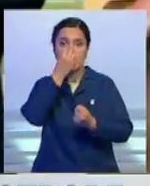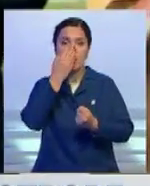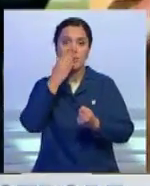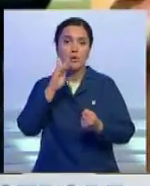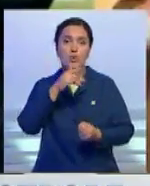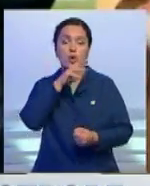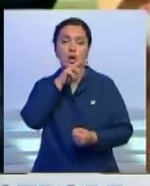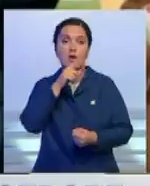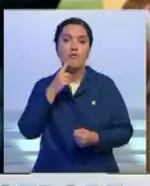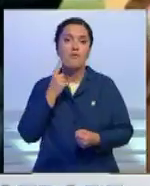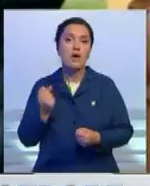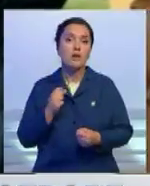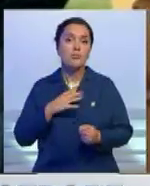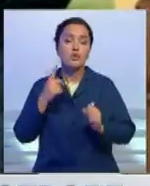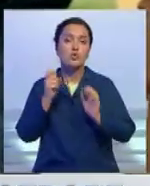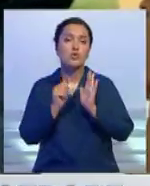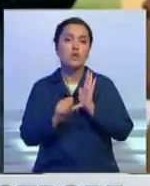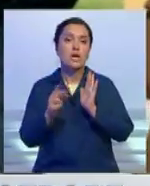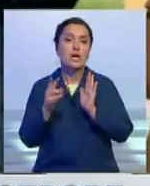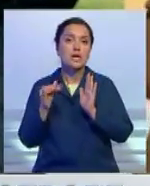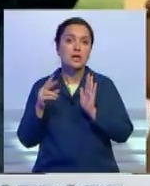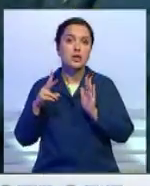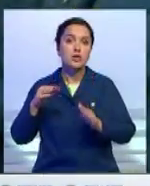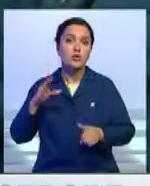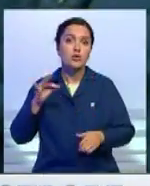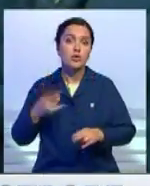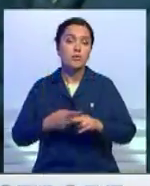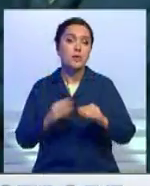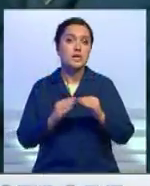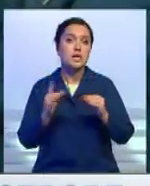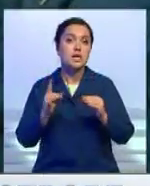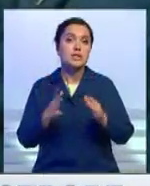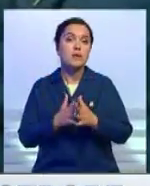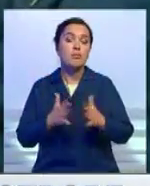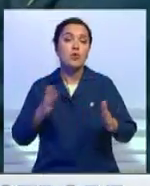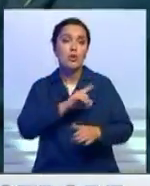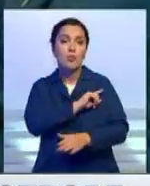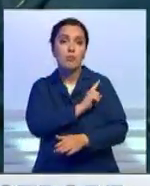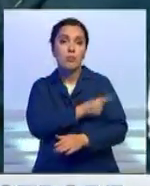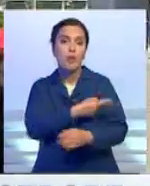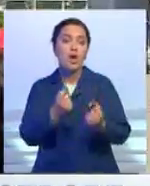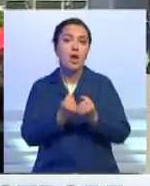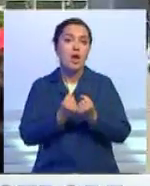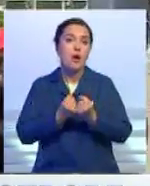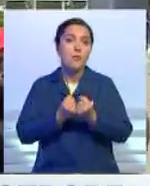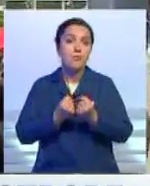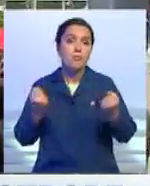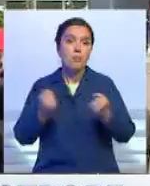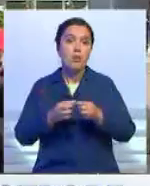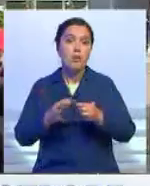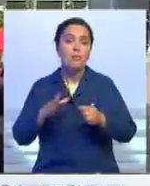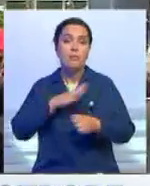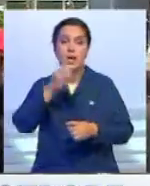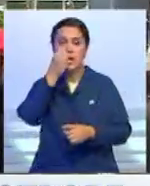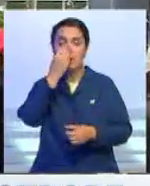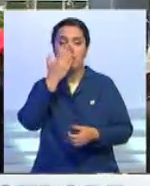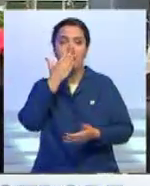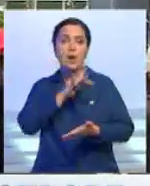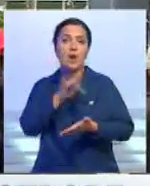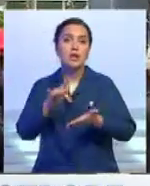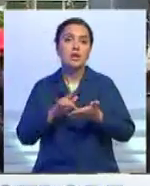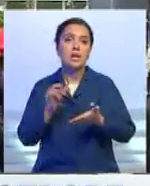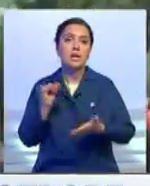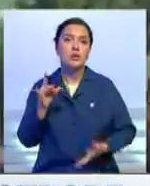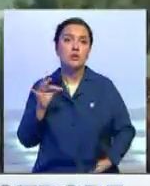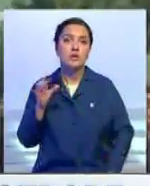японские и южнокорейские военные оценили в 160 килотонн. Это в 10 раз больше мощности атомных бомб, сброшенных на японские города Хиросима